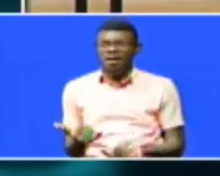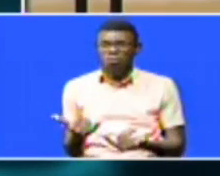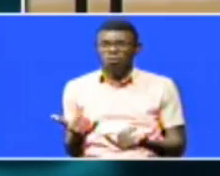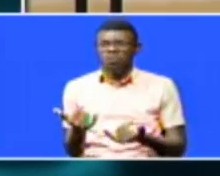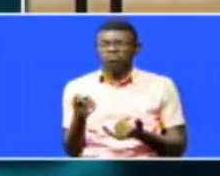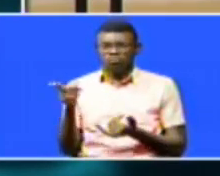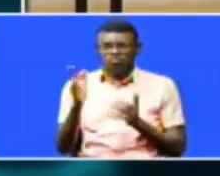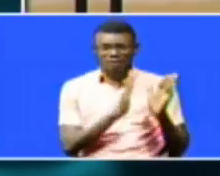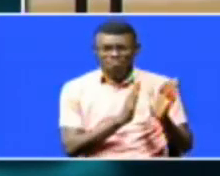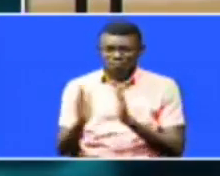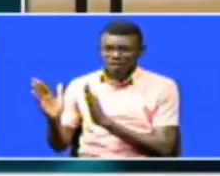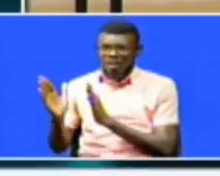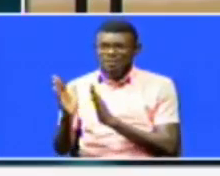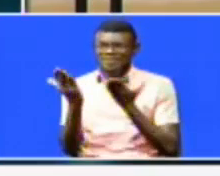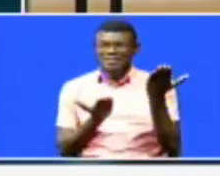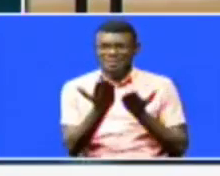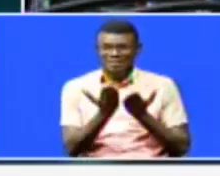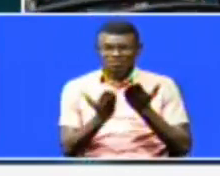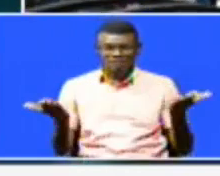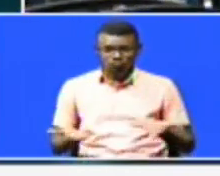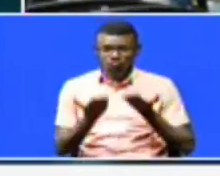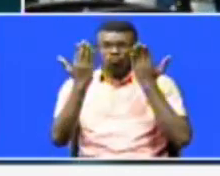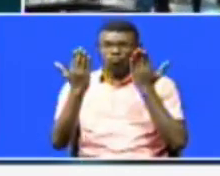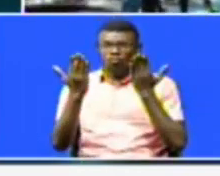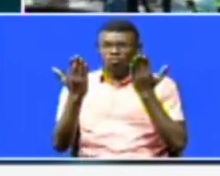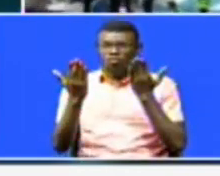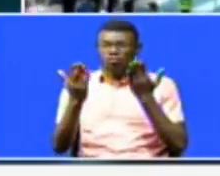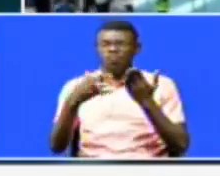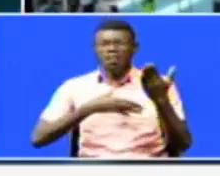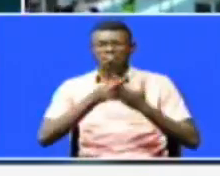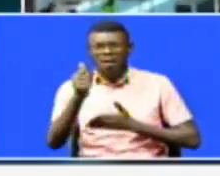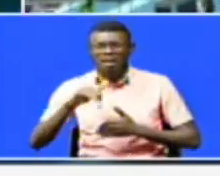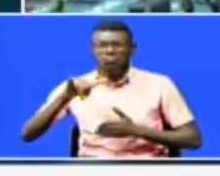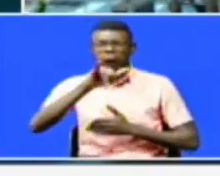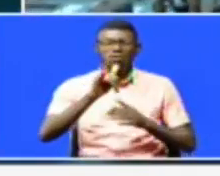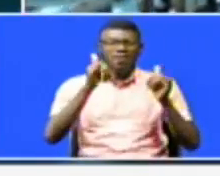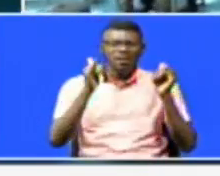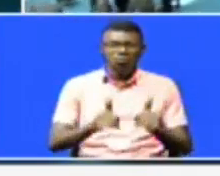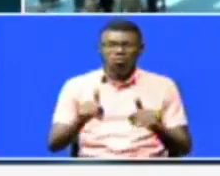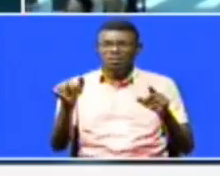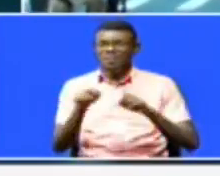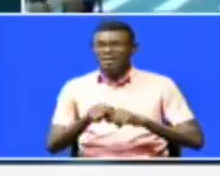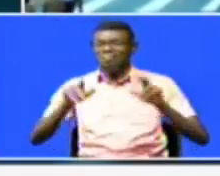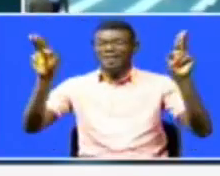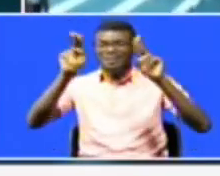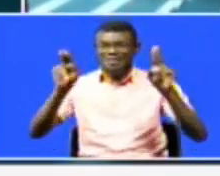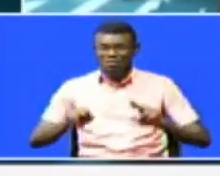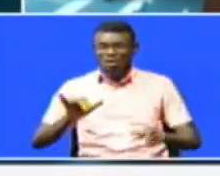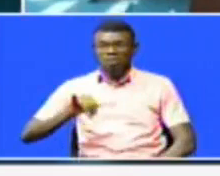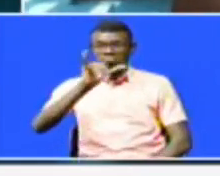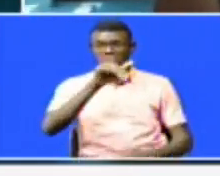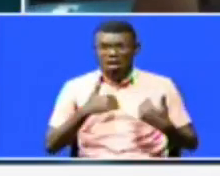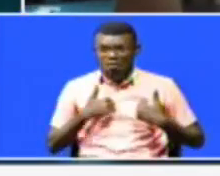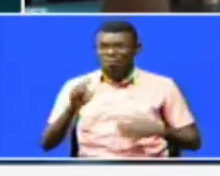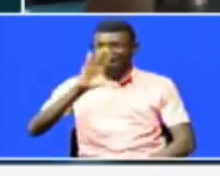katika harakati za kuimarisha huduma zake kwa manunuzi ya ndege mpya na kuanzisha safari za kimataifa katika nchi